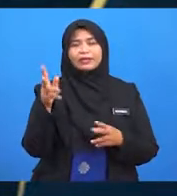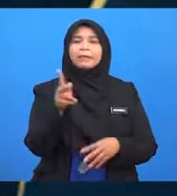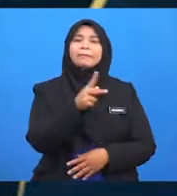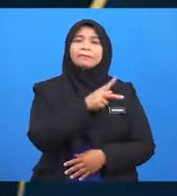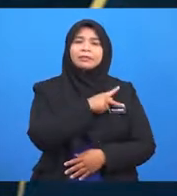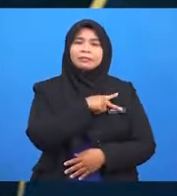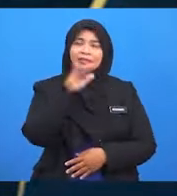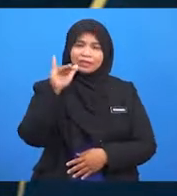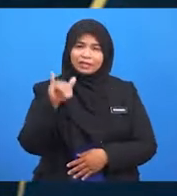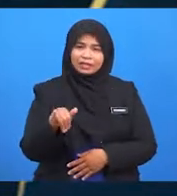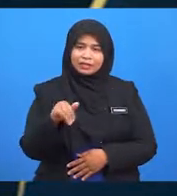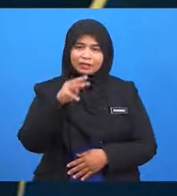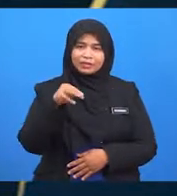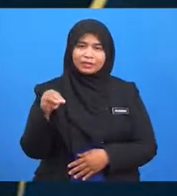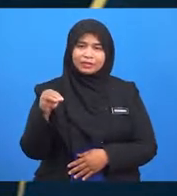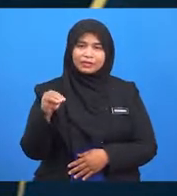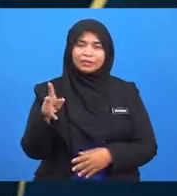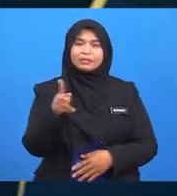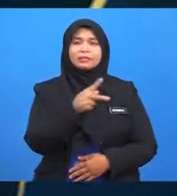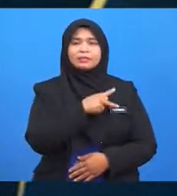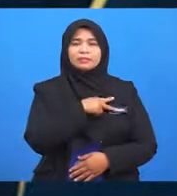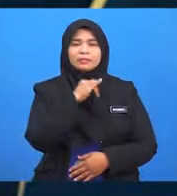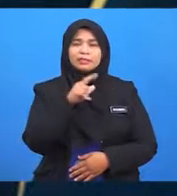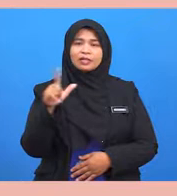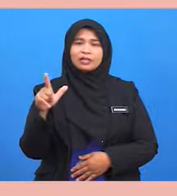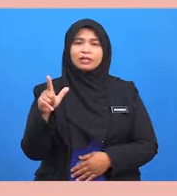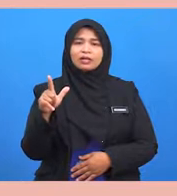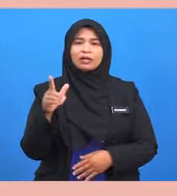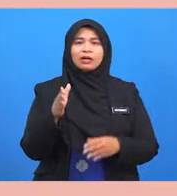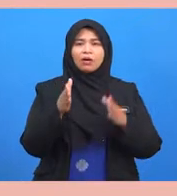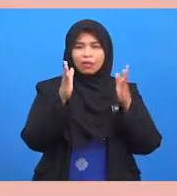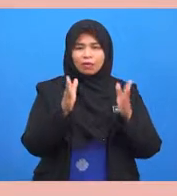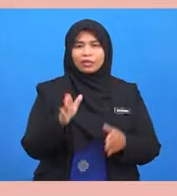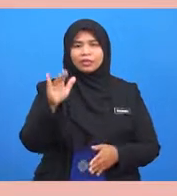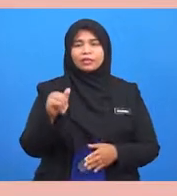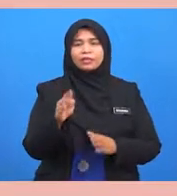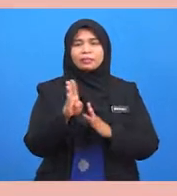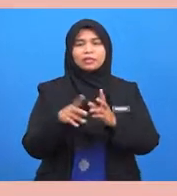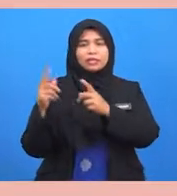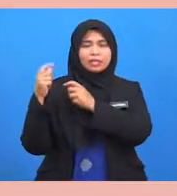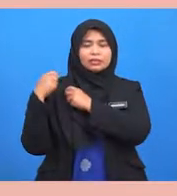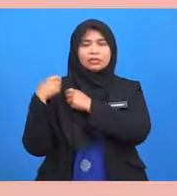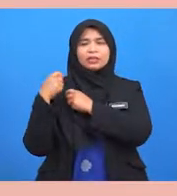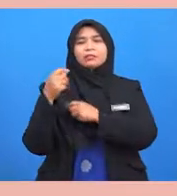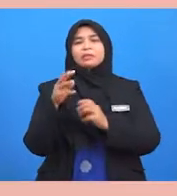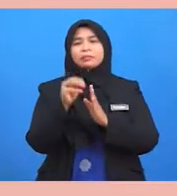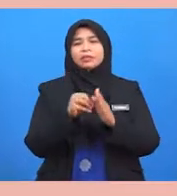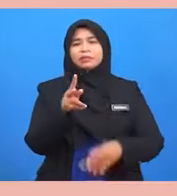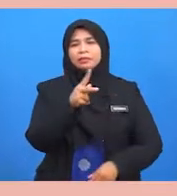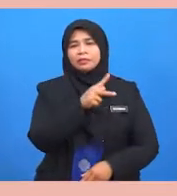Ya, murid-murid. Pemimpin ialah orang yang bertanggungjawab